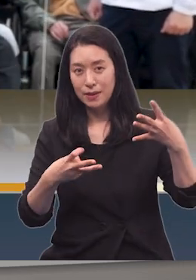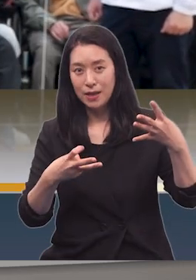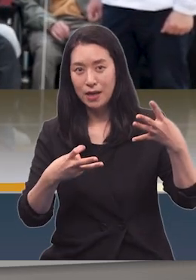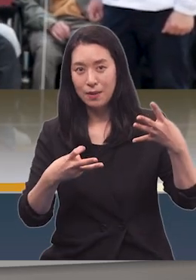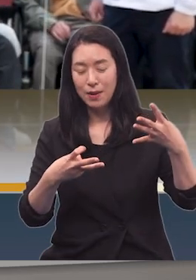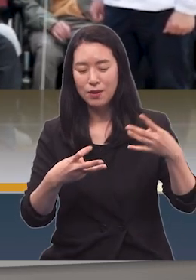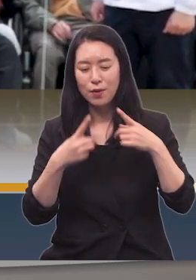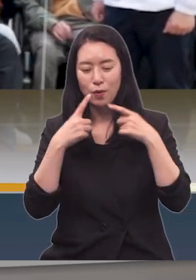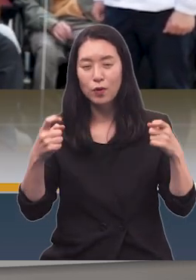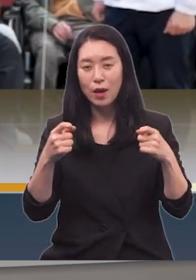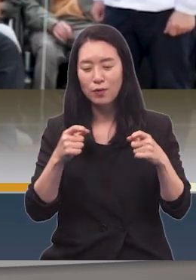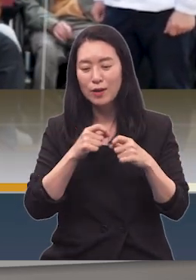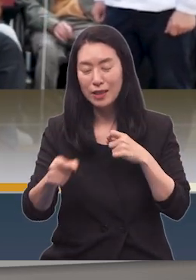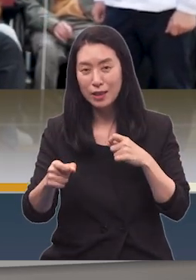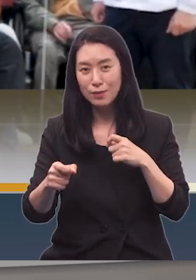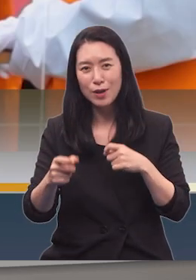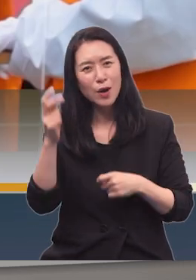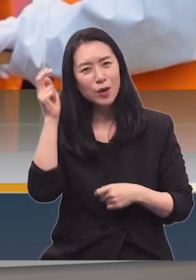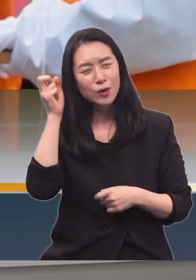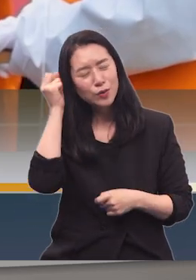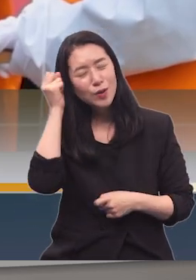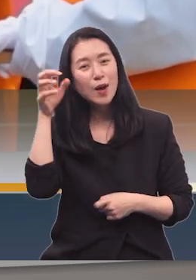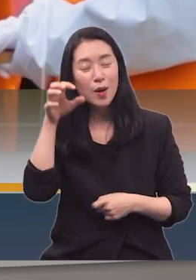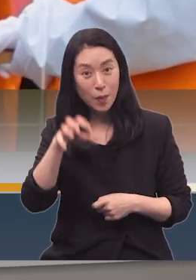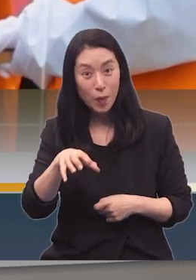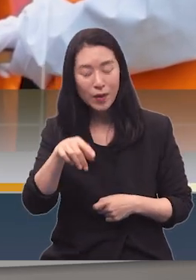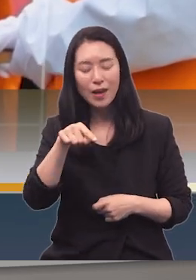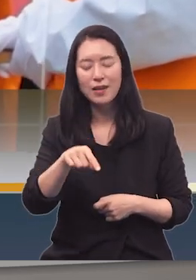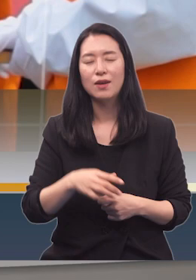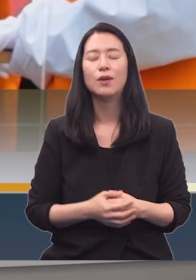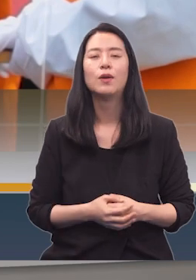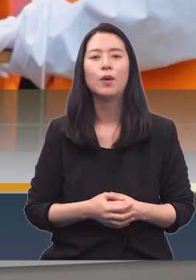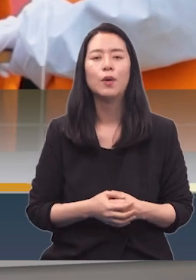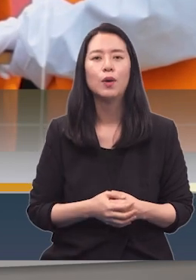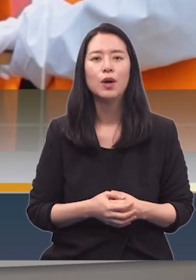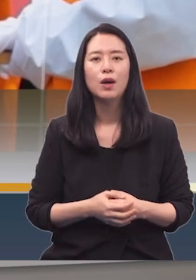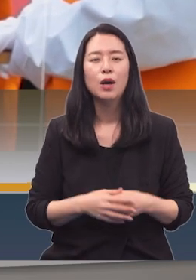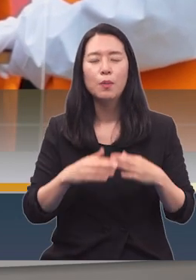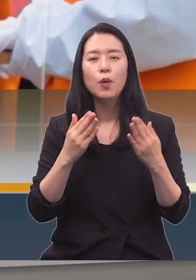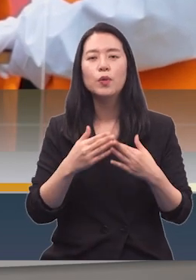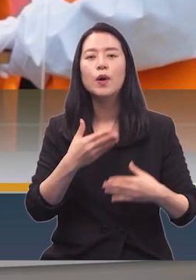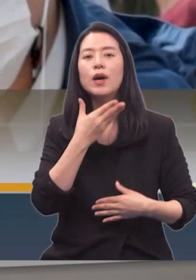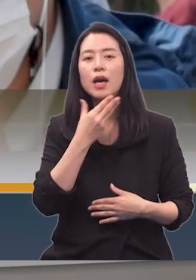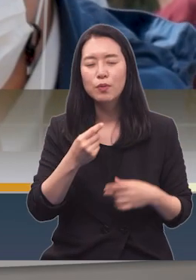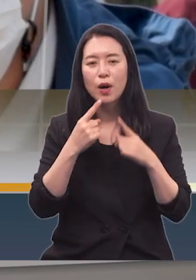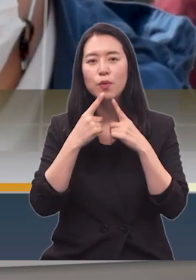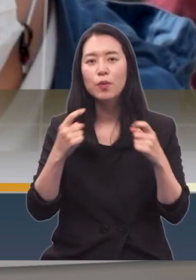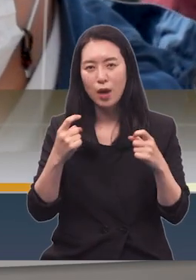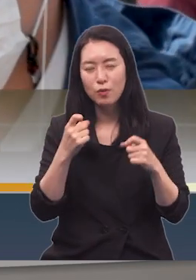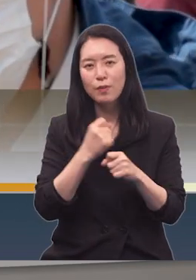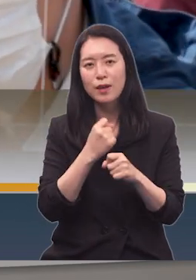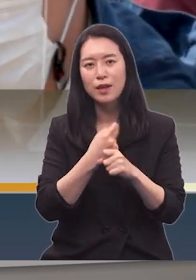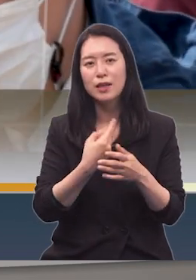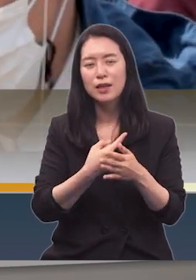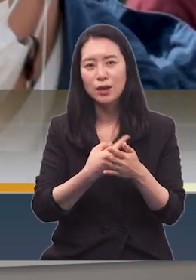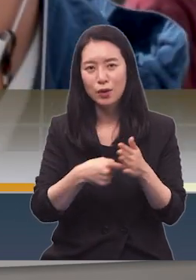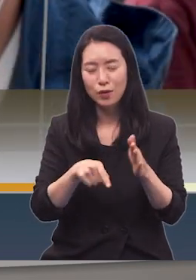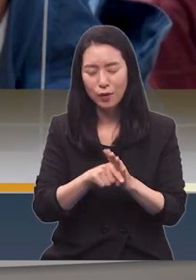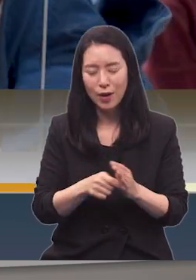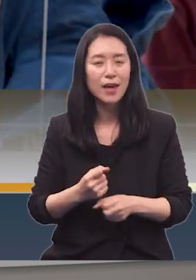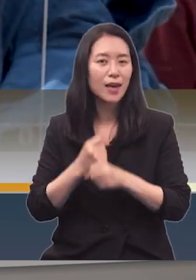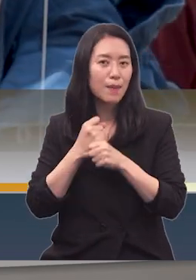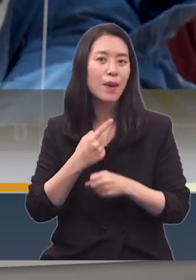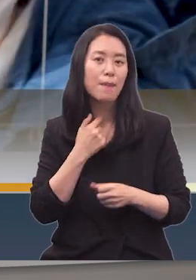지난 13일 청풍유스호스텔에서는 장애인 가족을 위한 2023 따뜻한 동행 모두가 행복한 동대문구